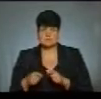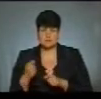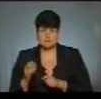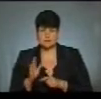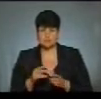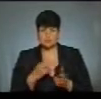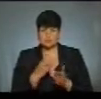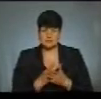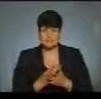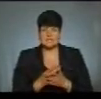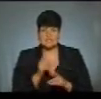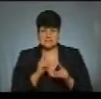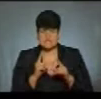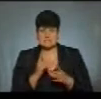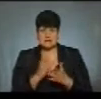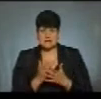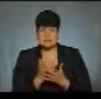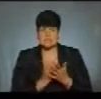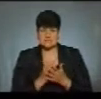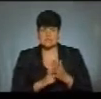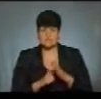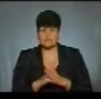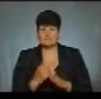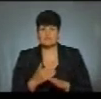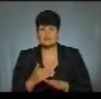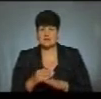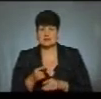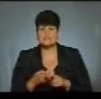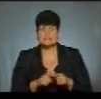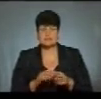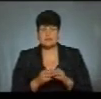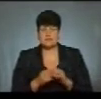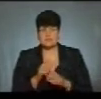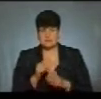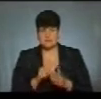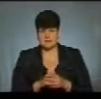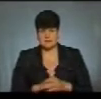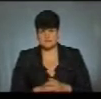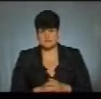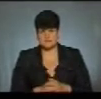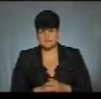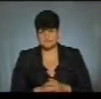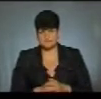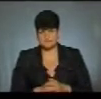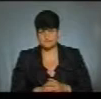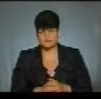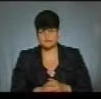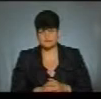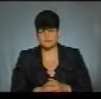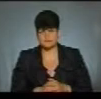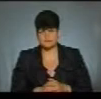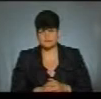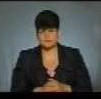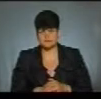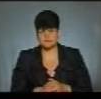доведено до сесії, і в нас є резервний фонд, з якого виділяється на такі проблемні питання. Анжела Шова, Юрій Багрій, новини.